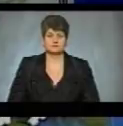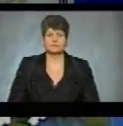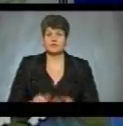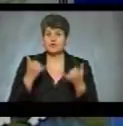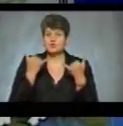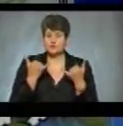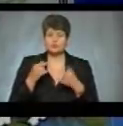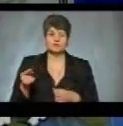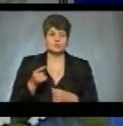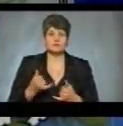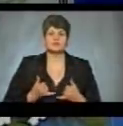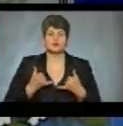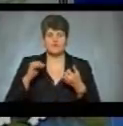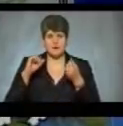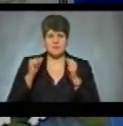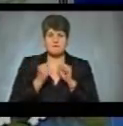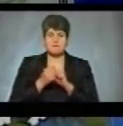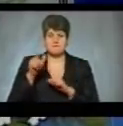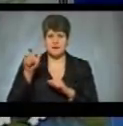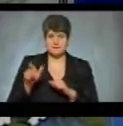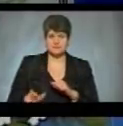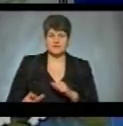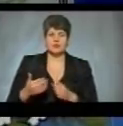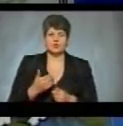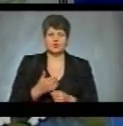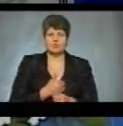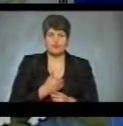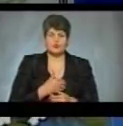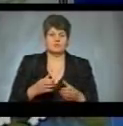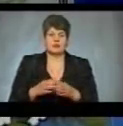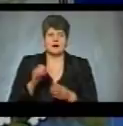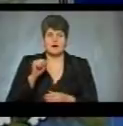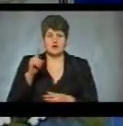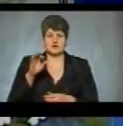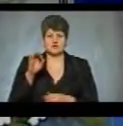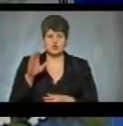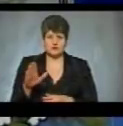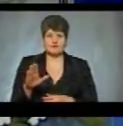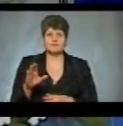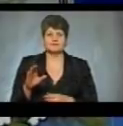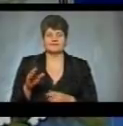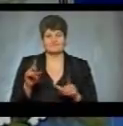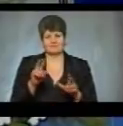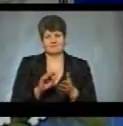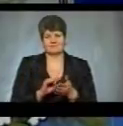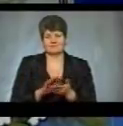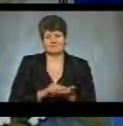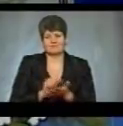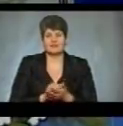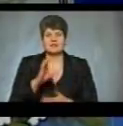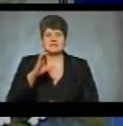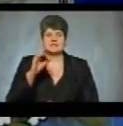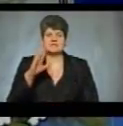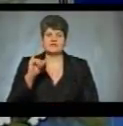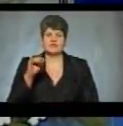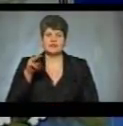Сьогодні в Тернополі вшанували пам'ять бійця добровольчого батальйону «Азов» Андрія Дрьоміна під псевдо «Світляк». Панахида відбулася біля